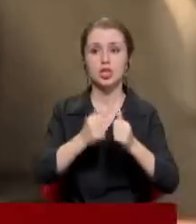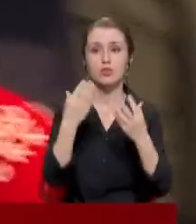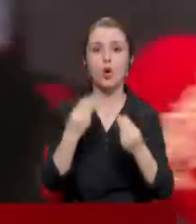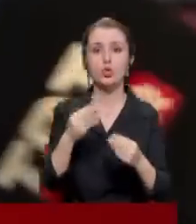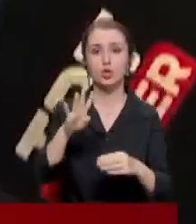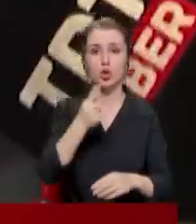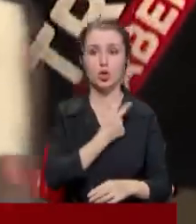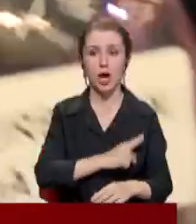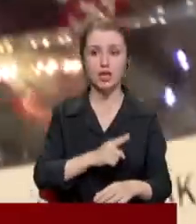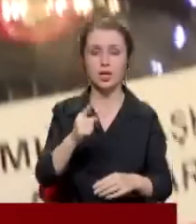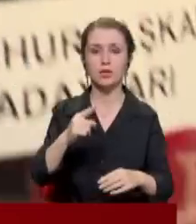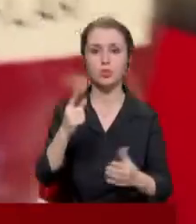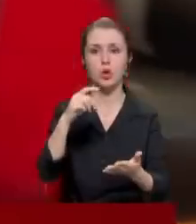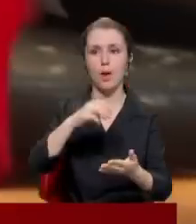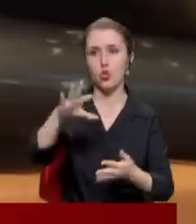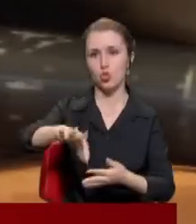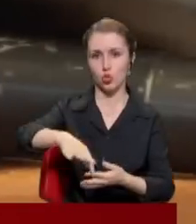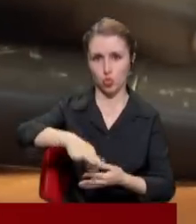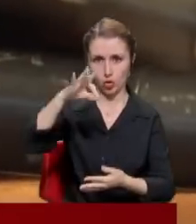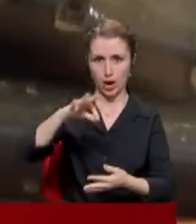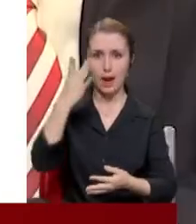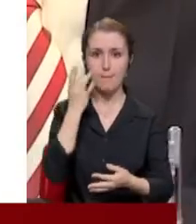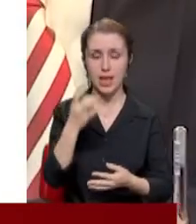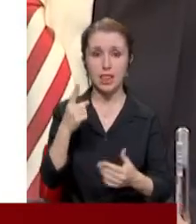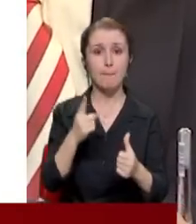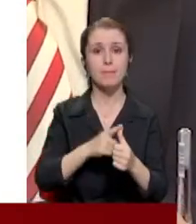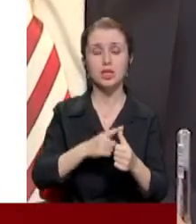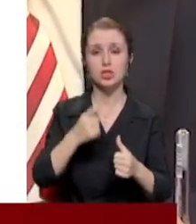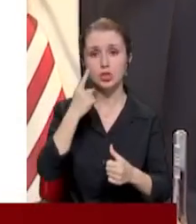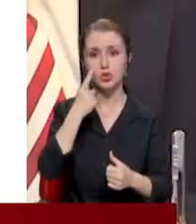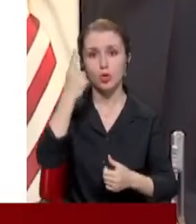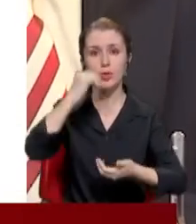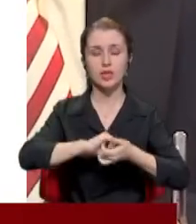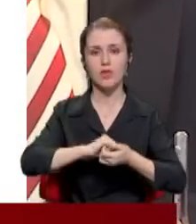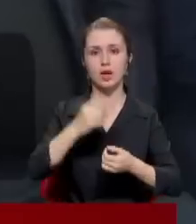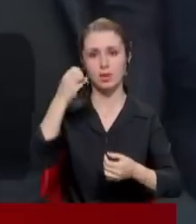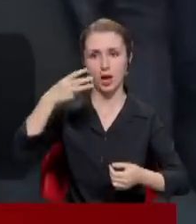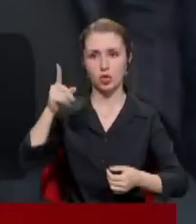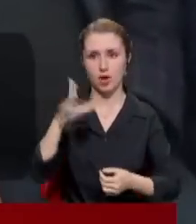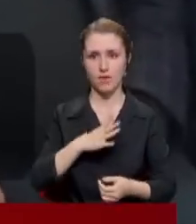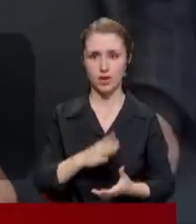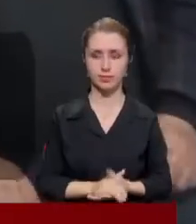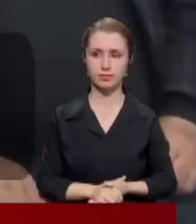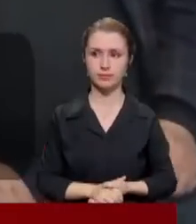adayın pusuladaki yerleri kurayla belirlendi. Pusulanın birinci sırasında Cumhur İttifakı'nın adayı Erdoğan var.